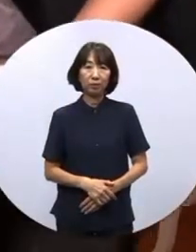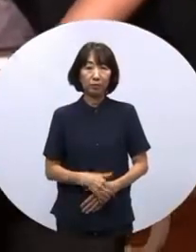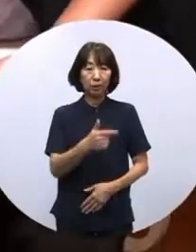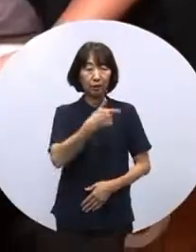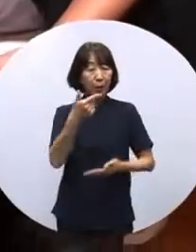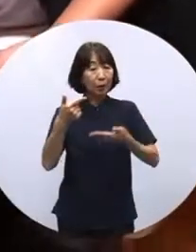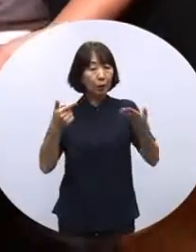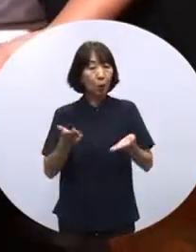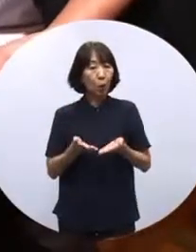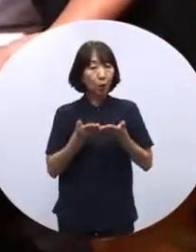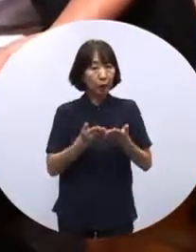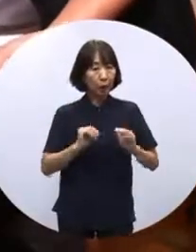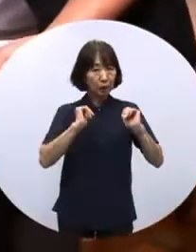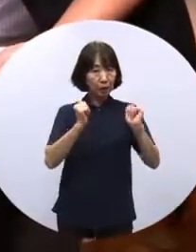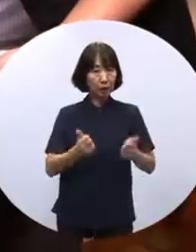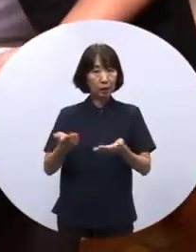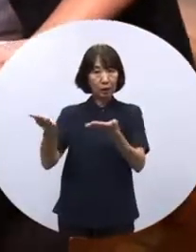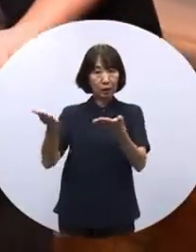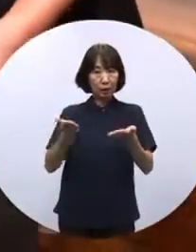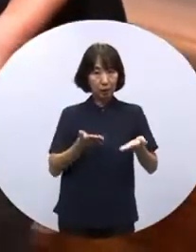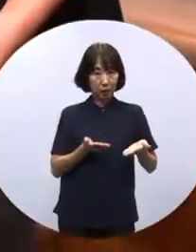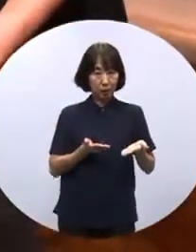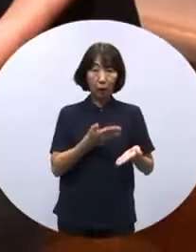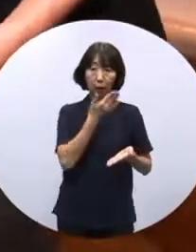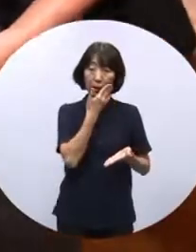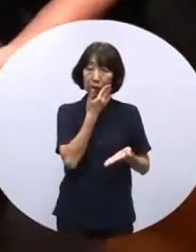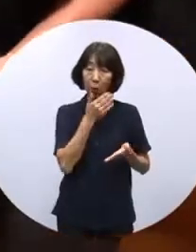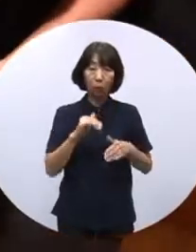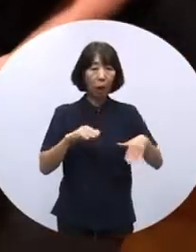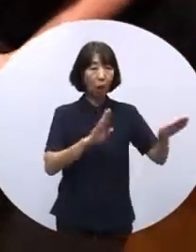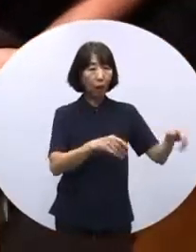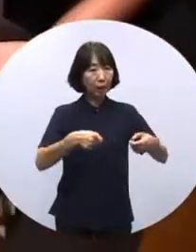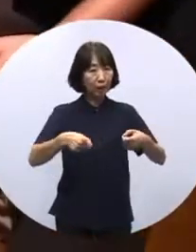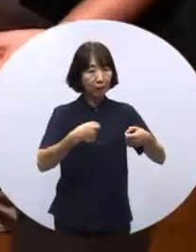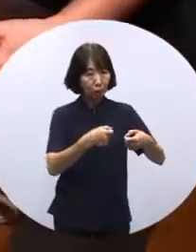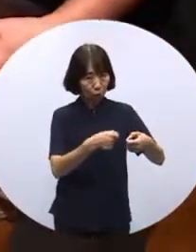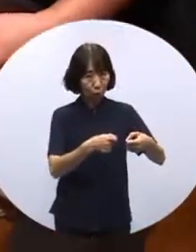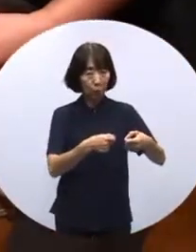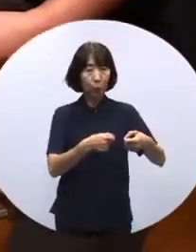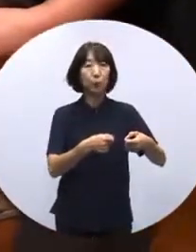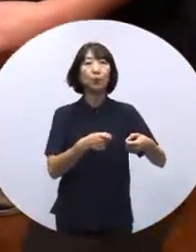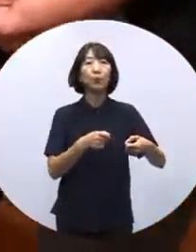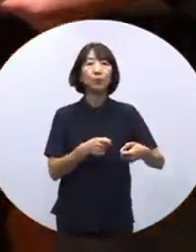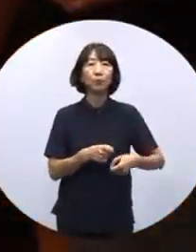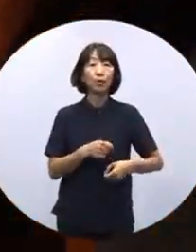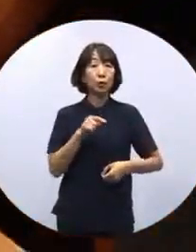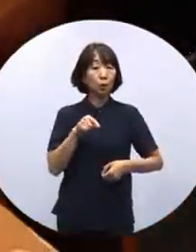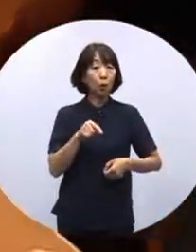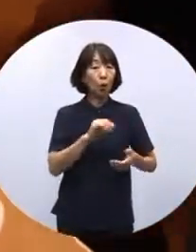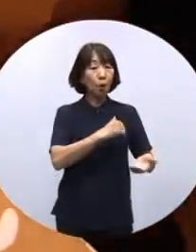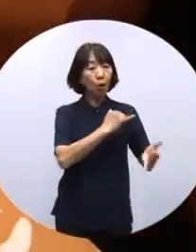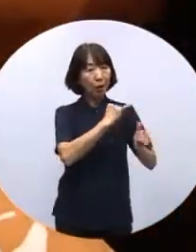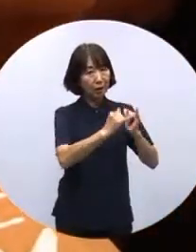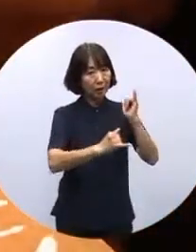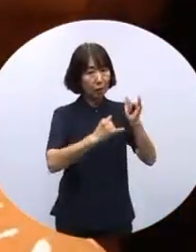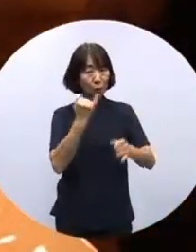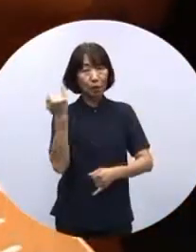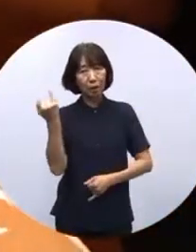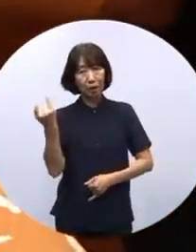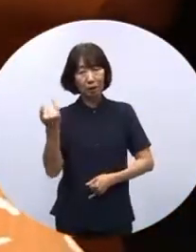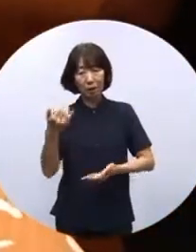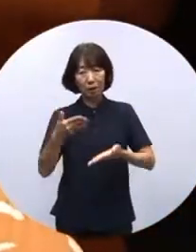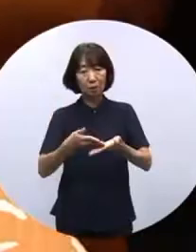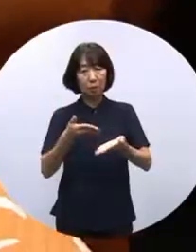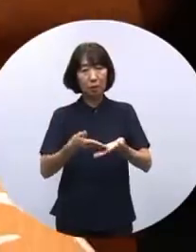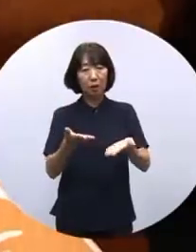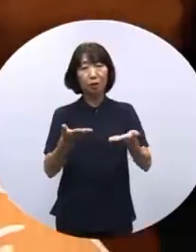太平洋を渡り茅ヶ崎にやってきた貴重なハワイアンキルトの数々、その歴史をサラさんが教え